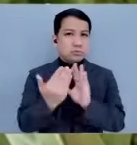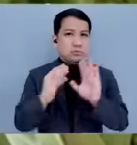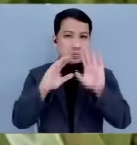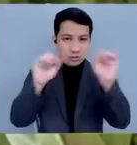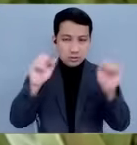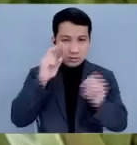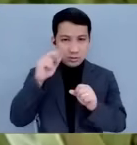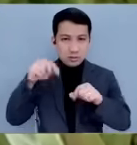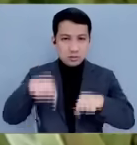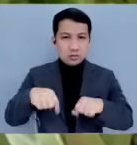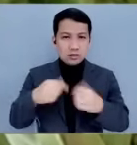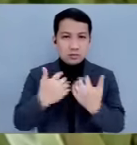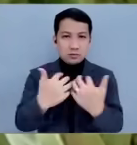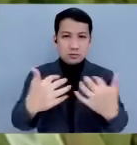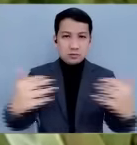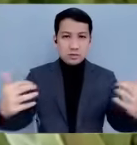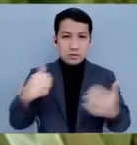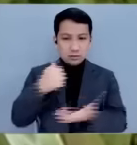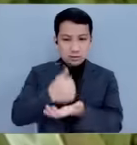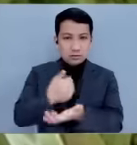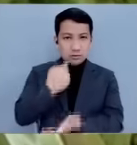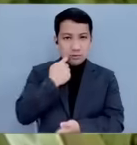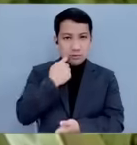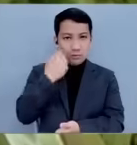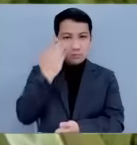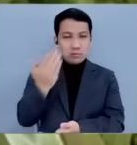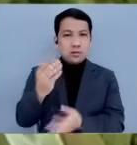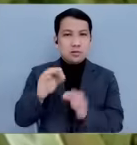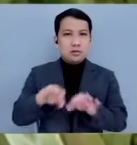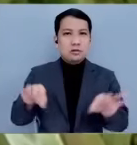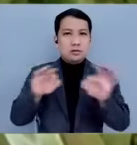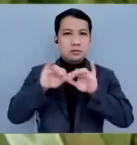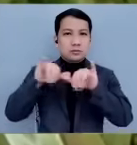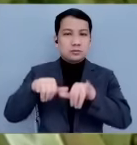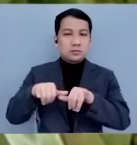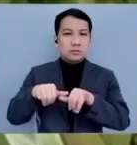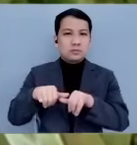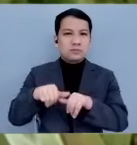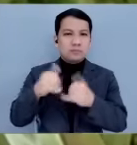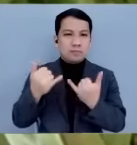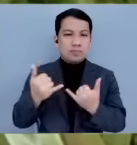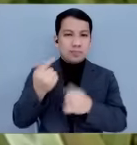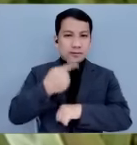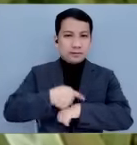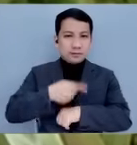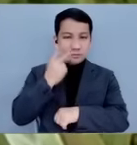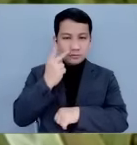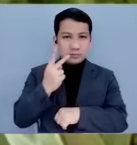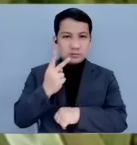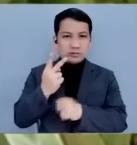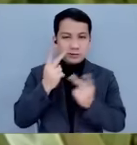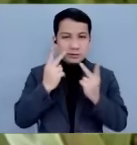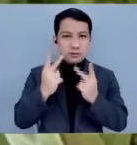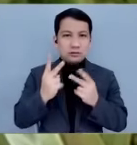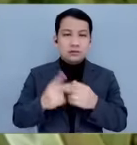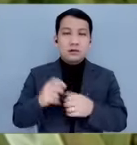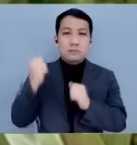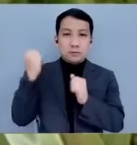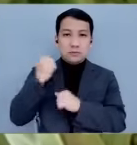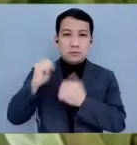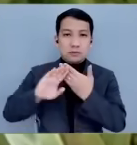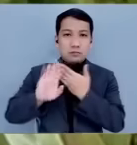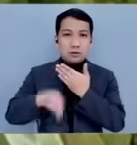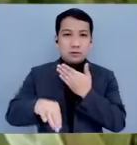Marcos sa Parliament kaninang umaga. Mananatili ang Pangulo sa Canberra hanggang ngayong araw para sa state visit, pero inaasahan na babalik din